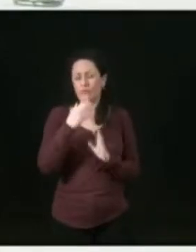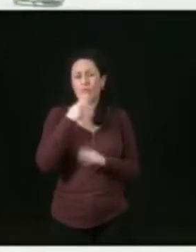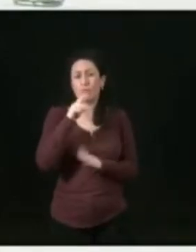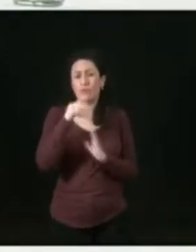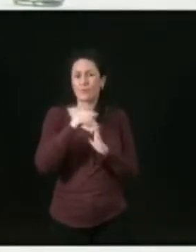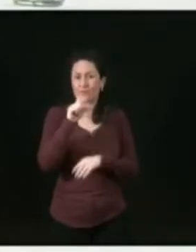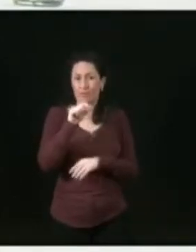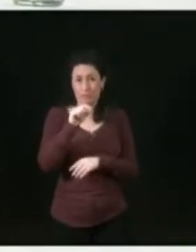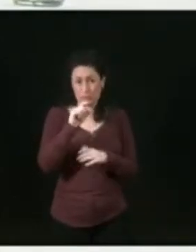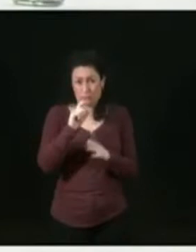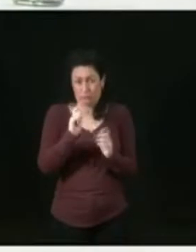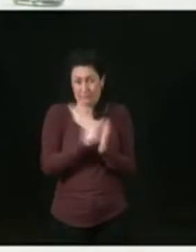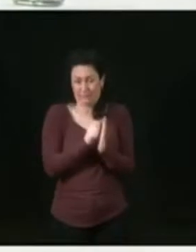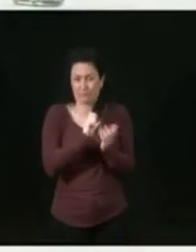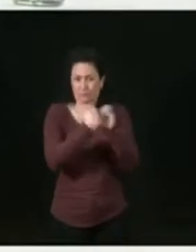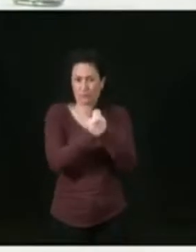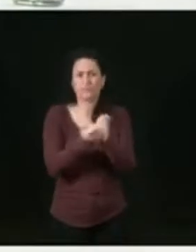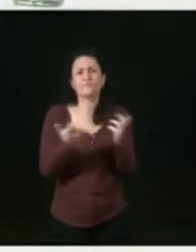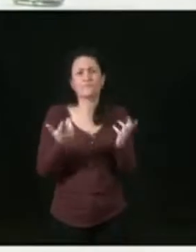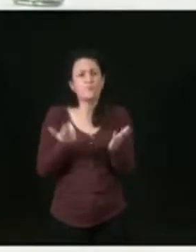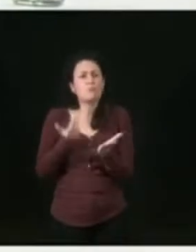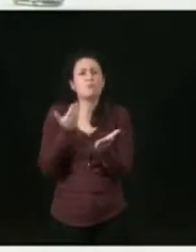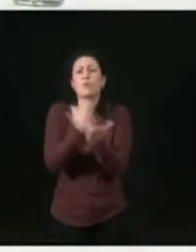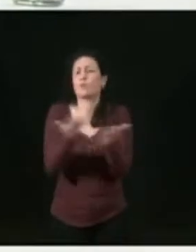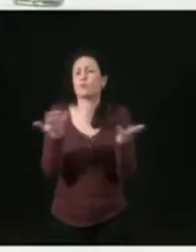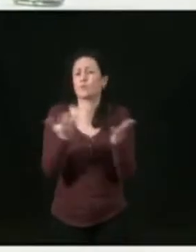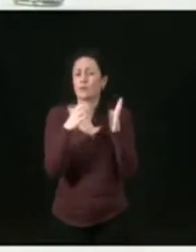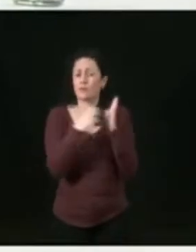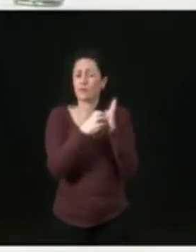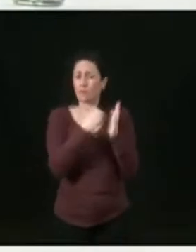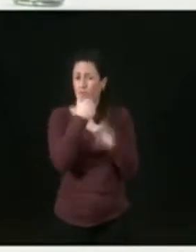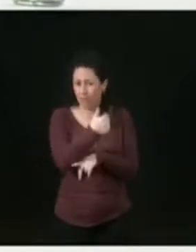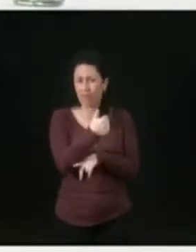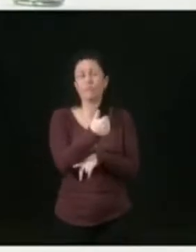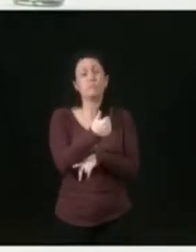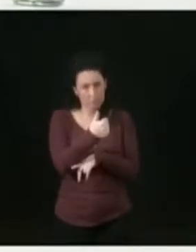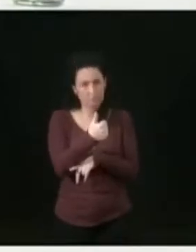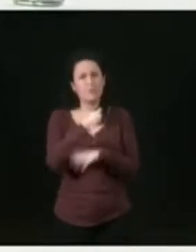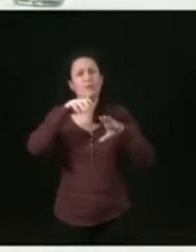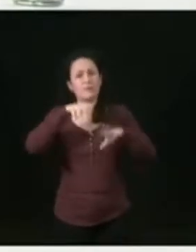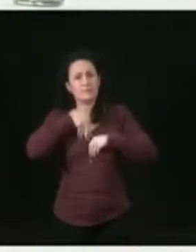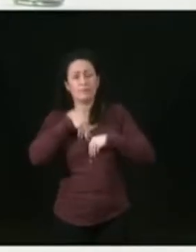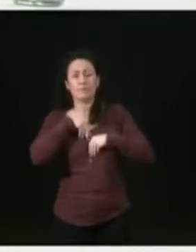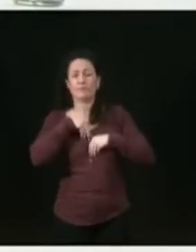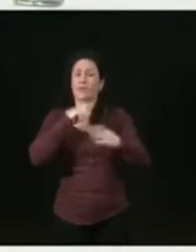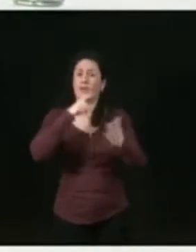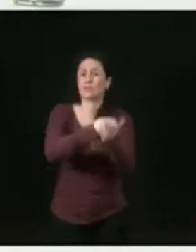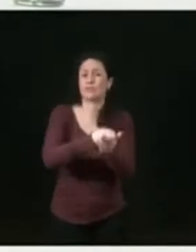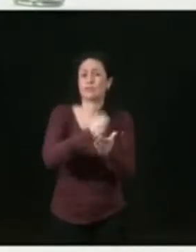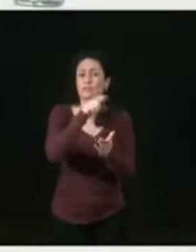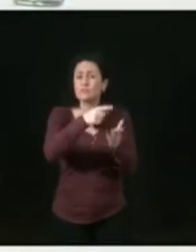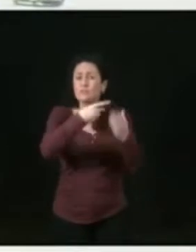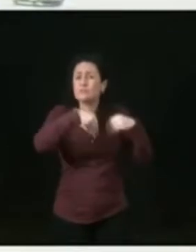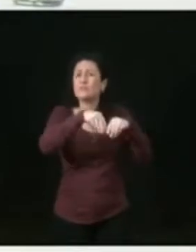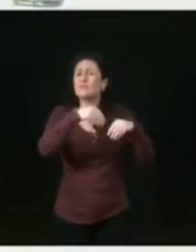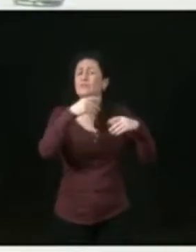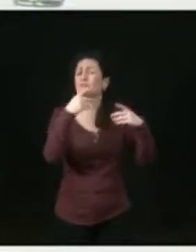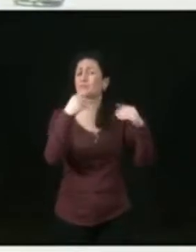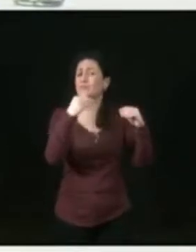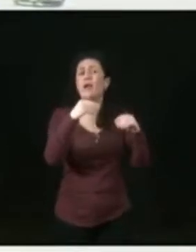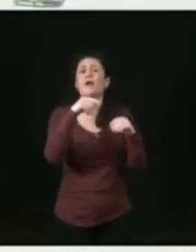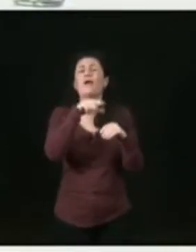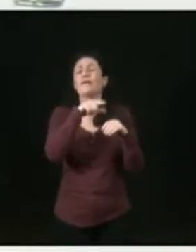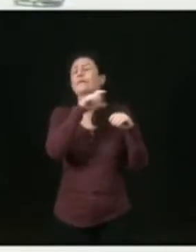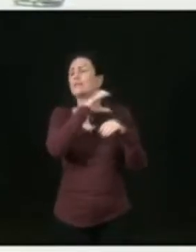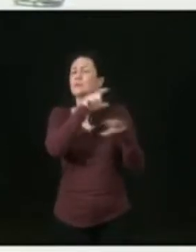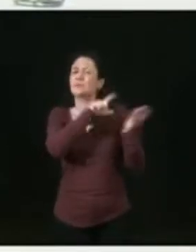jour. Il est donc proposé, article 1, d'approuver l'acquisition de ce fonds de commerce situé au 178 PVC d'un montant de 125 000